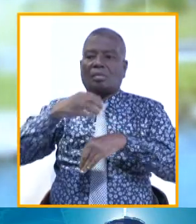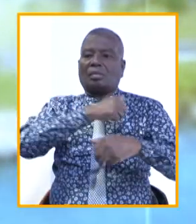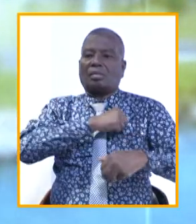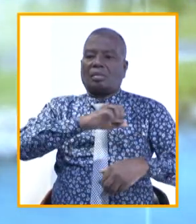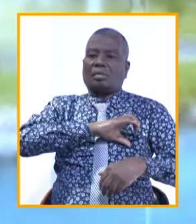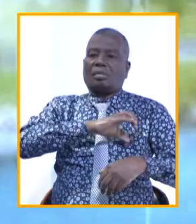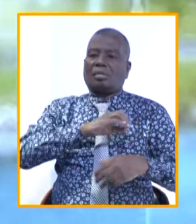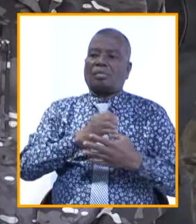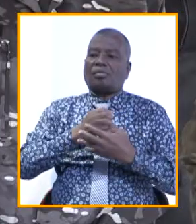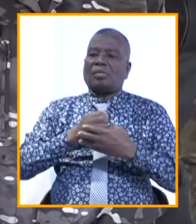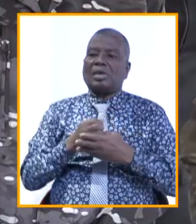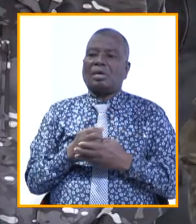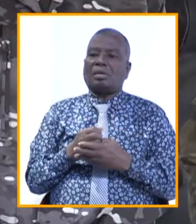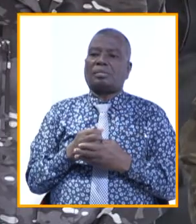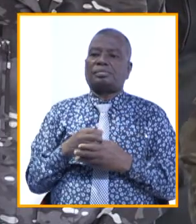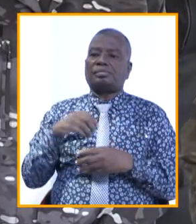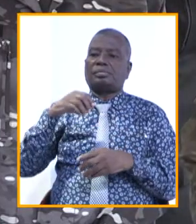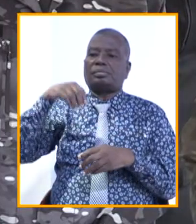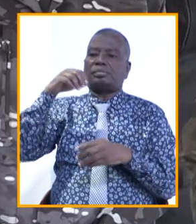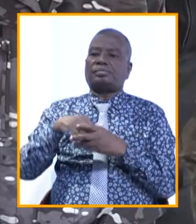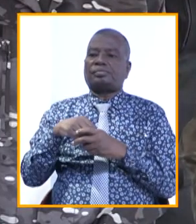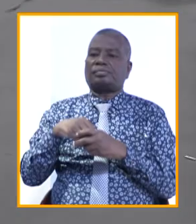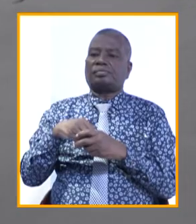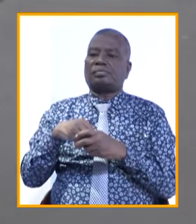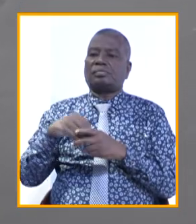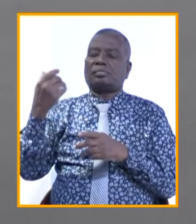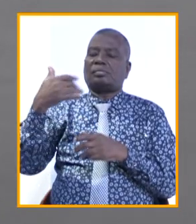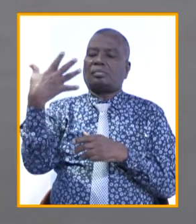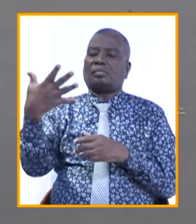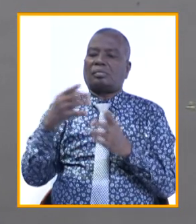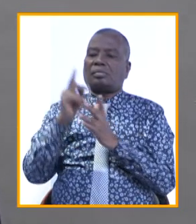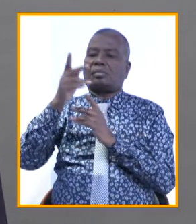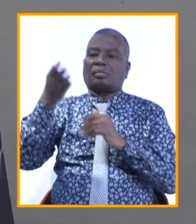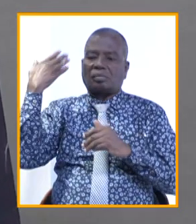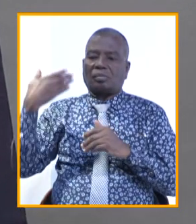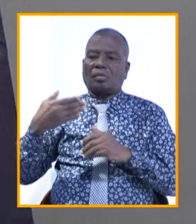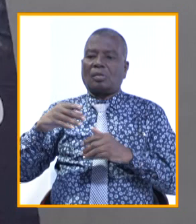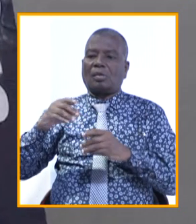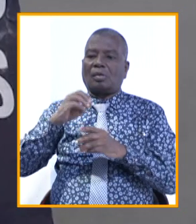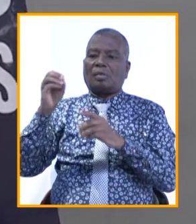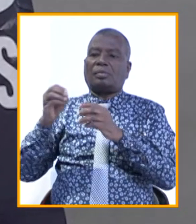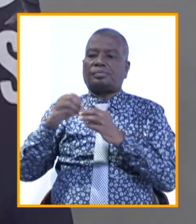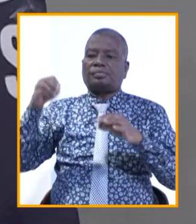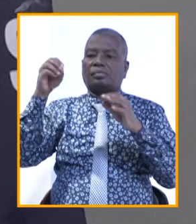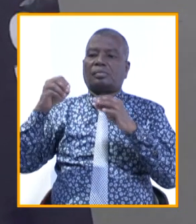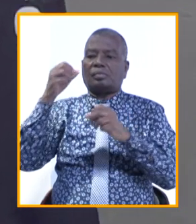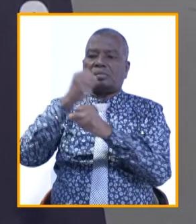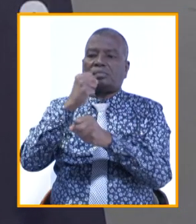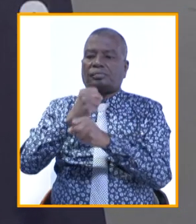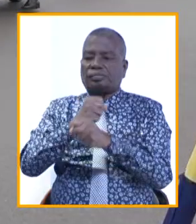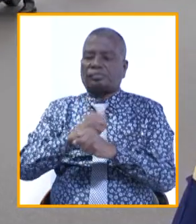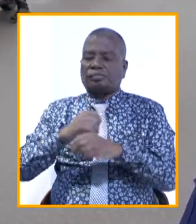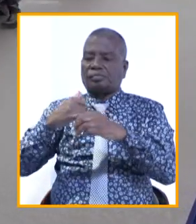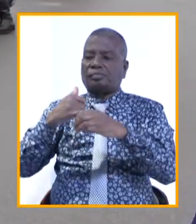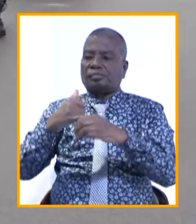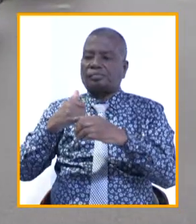police. Lancée le 15 juillet dernier dans la commune de Port-Boué, l'opération de sécurisation publique dénommée Vacances à sécuriser